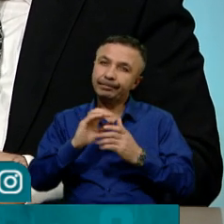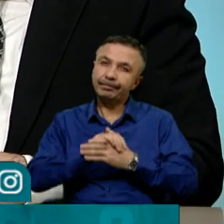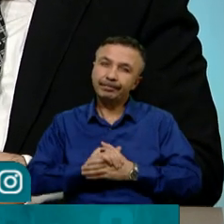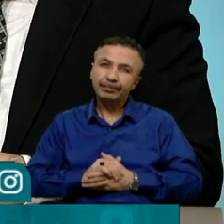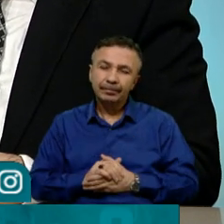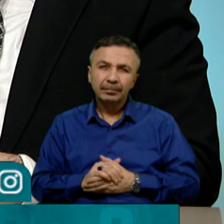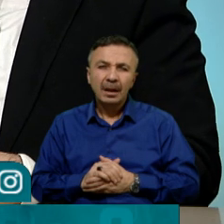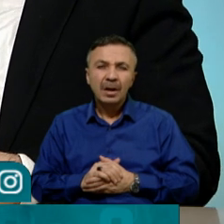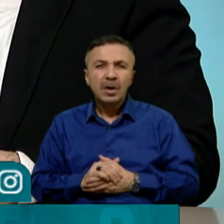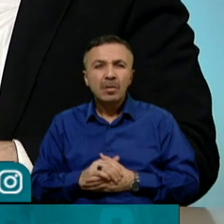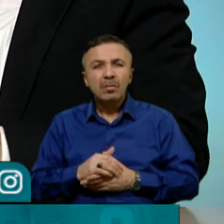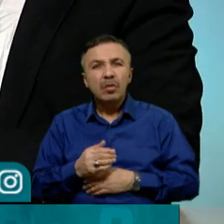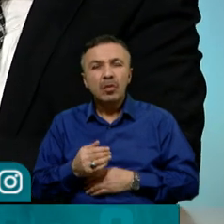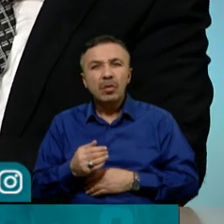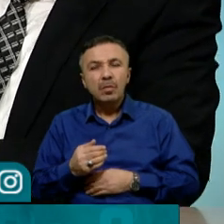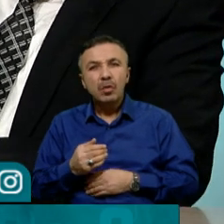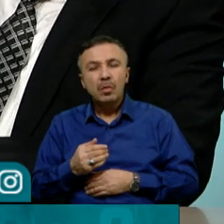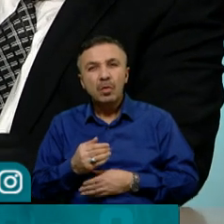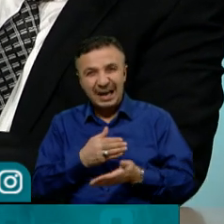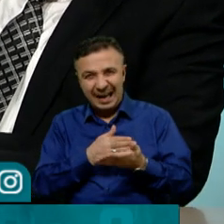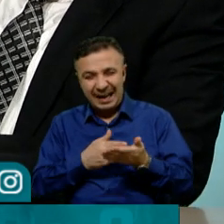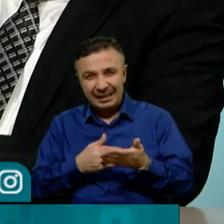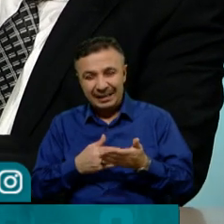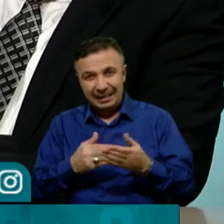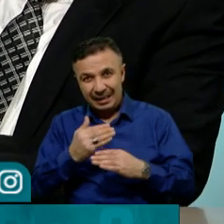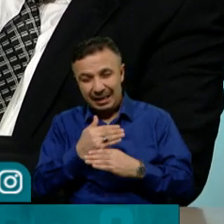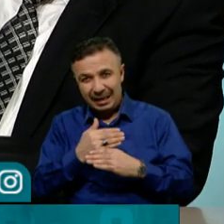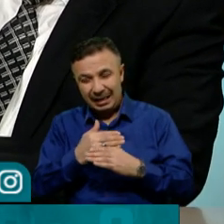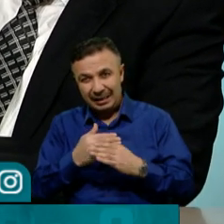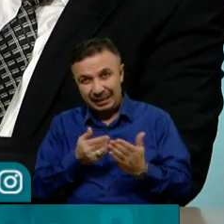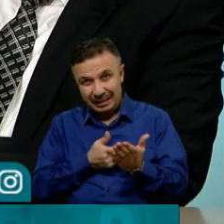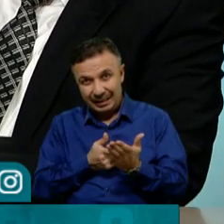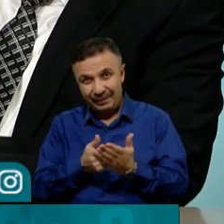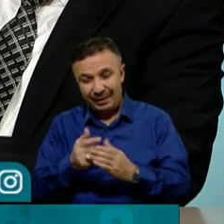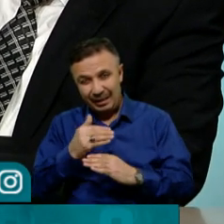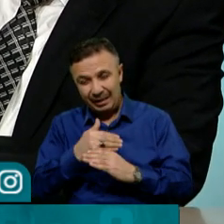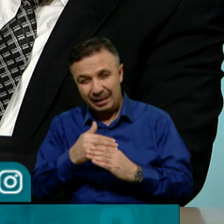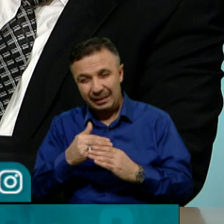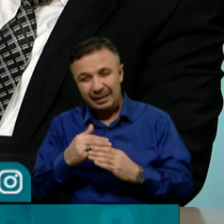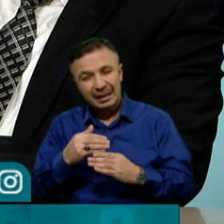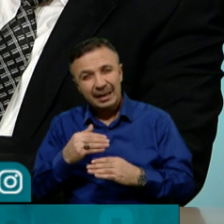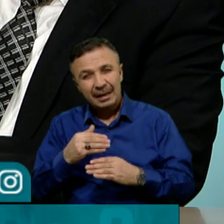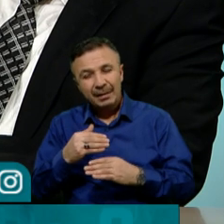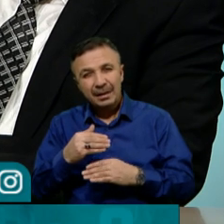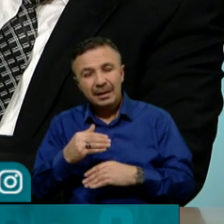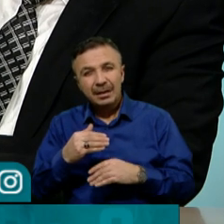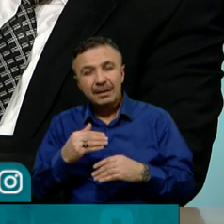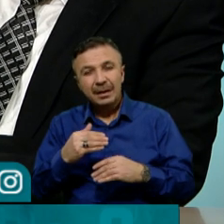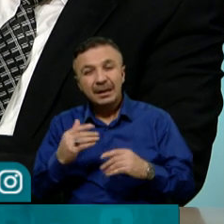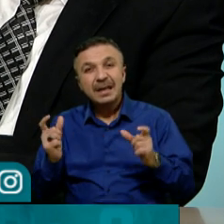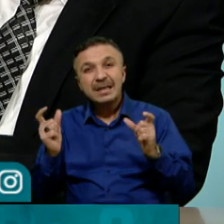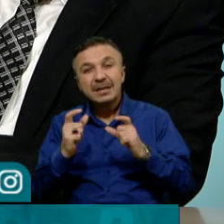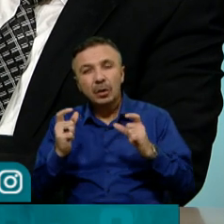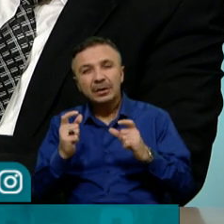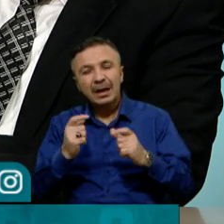kartın bedelini ödemeden özü için mi veriyorlar Bu parayı yapmışlar kartı Biz